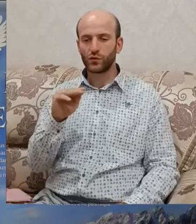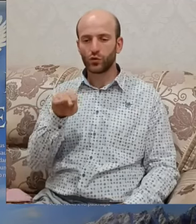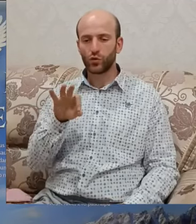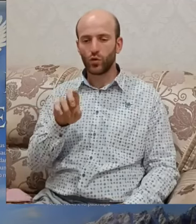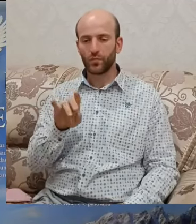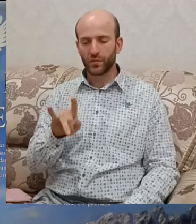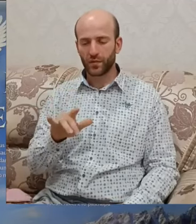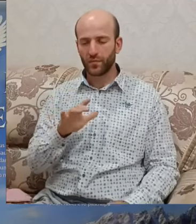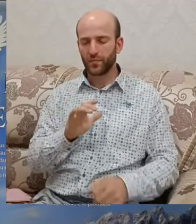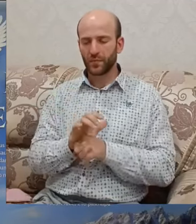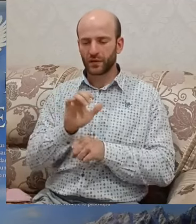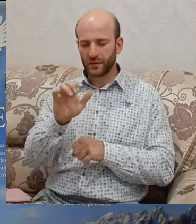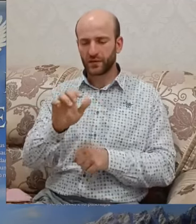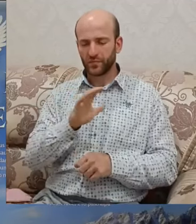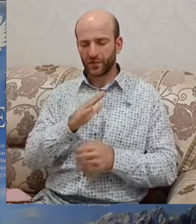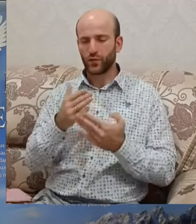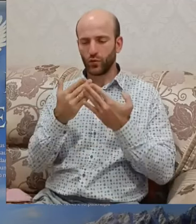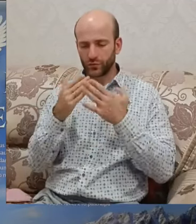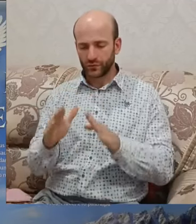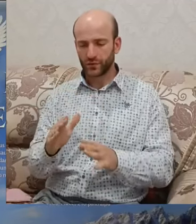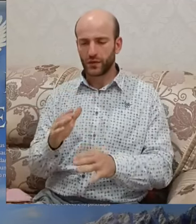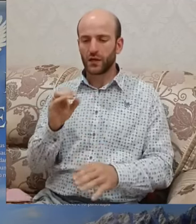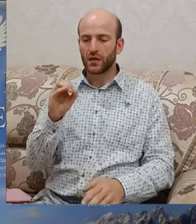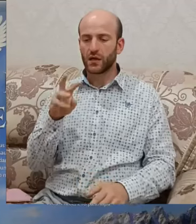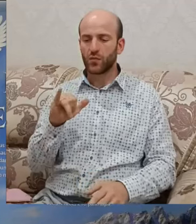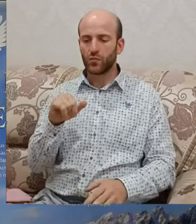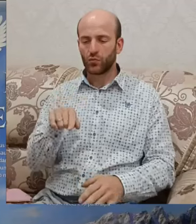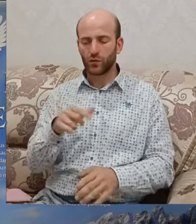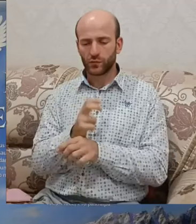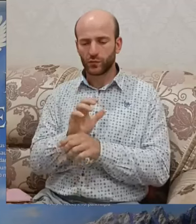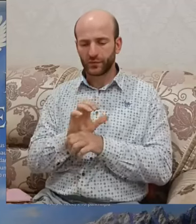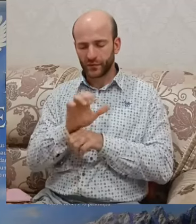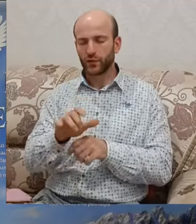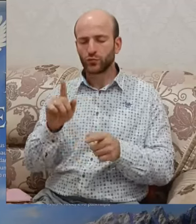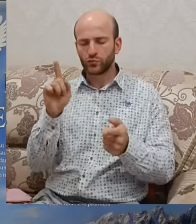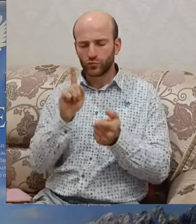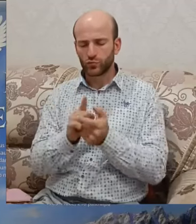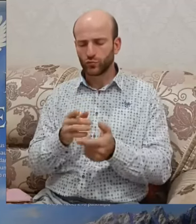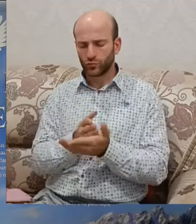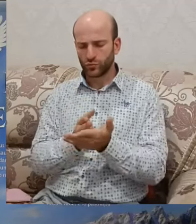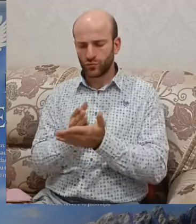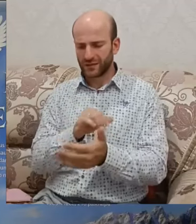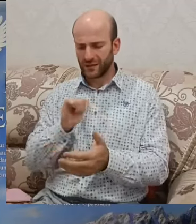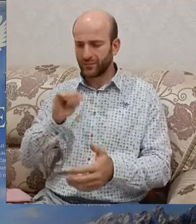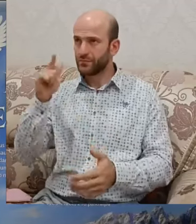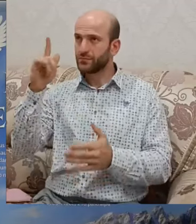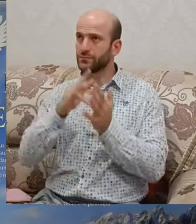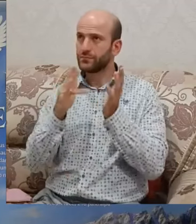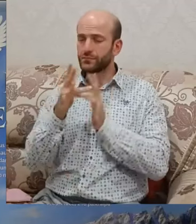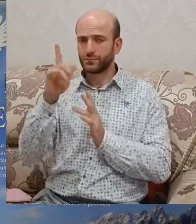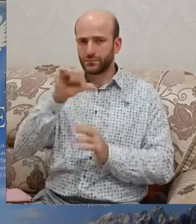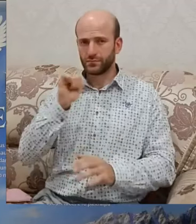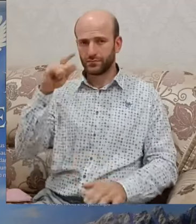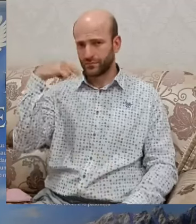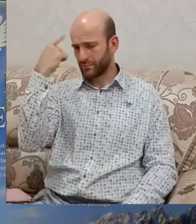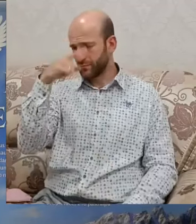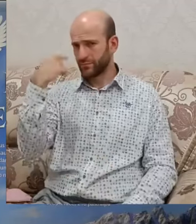Kristus. Ему должен служить сам Христос. Kuris išrinko, который избрал dėl